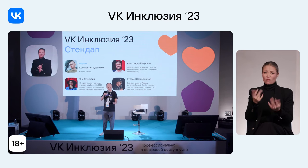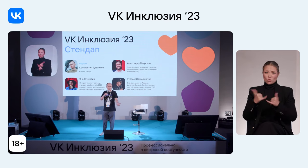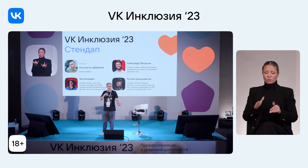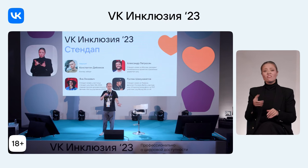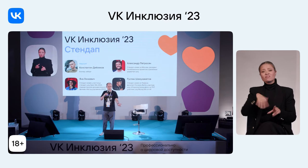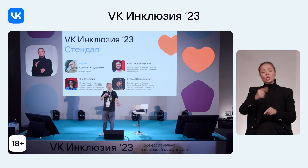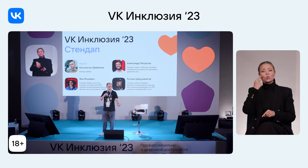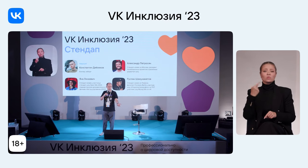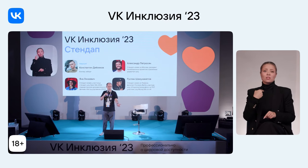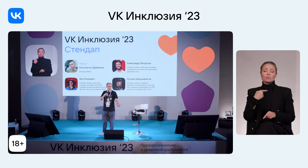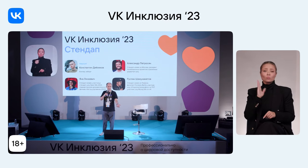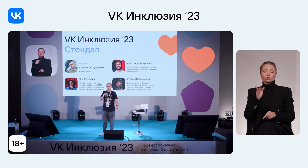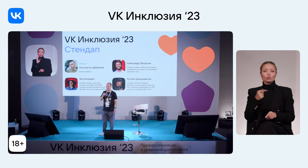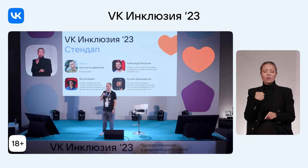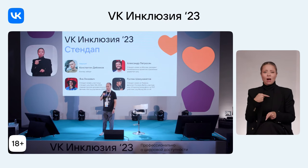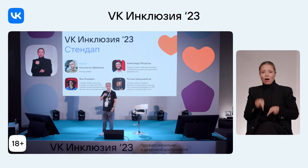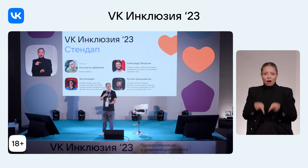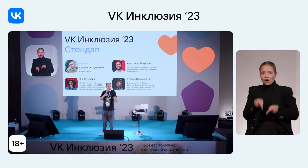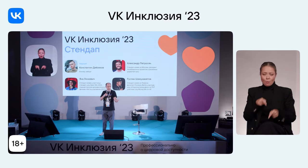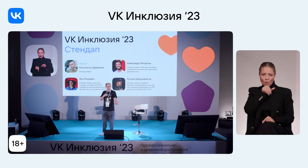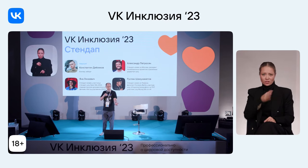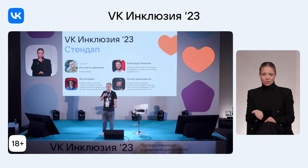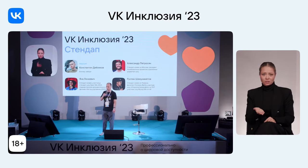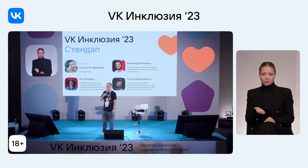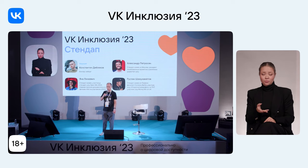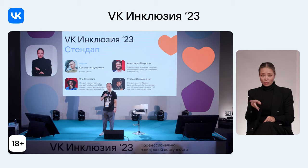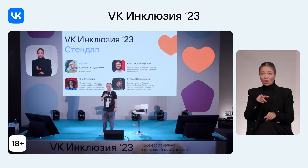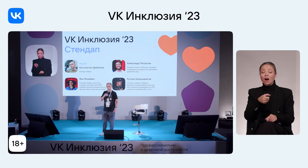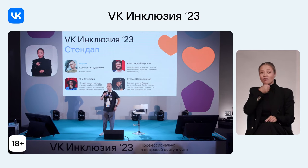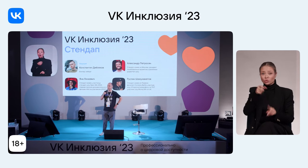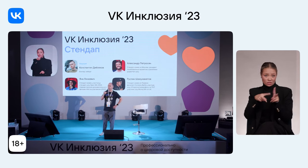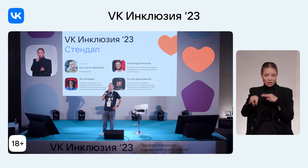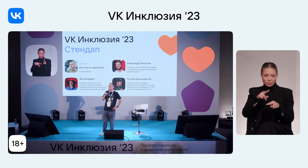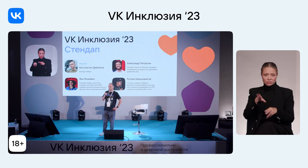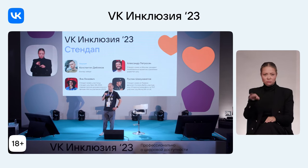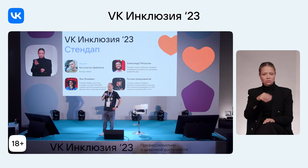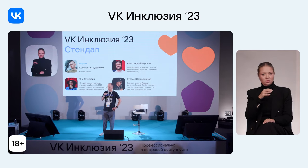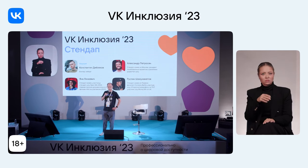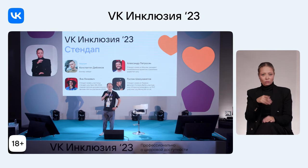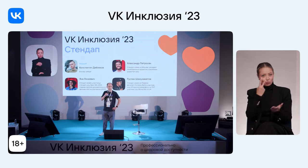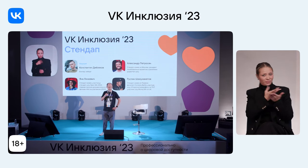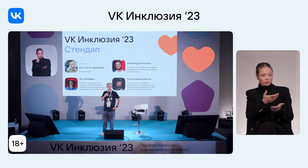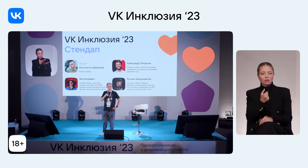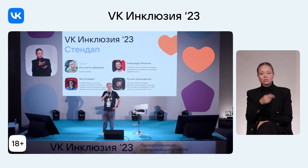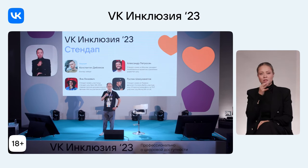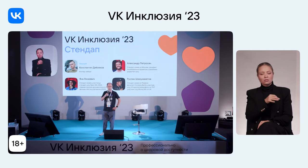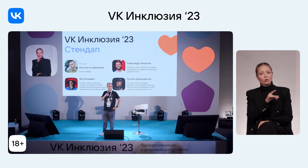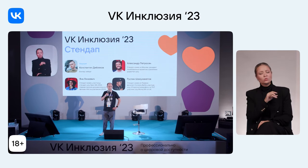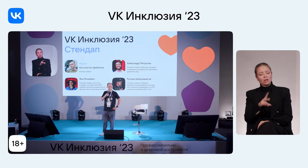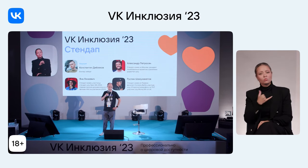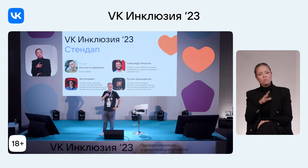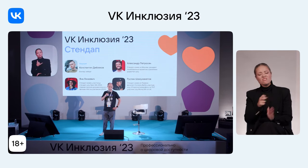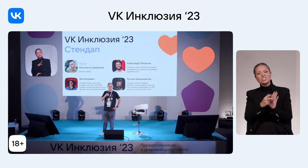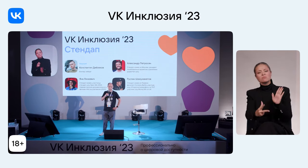просто хромой дед, понимаете? И ровесников не удивить, они скажут, Руслан, у меня было 18